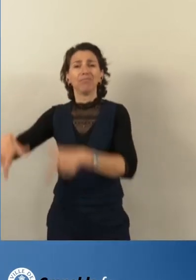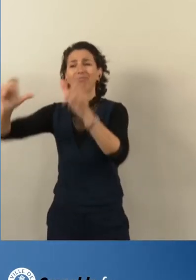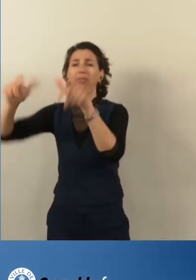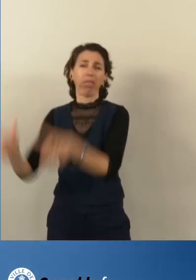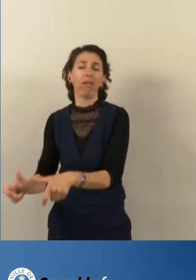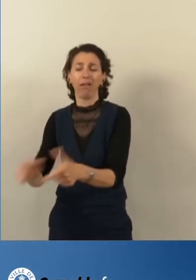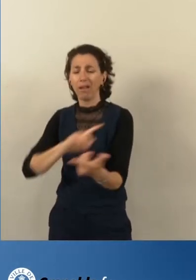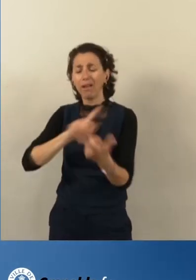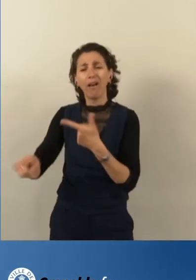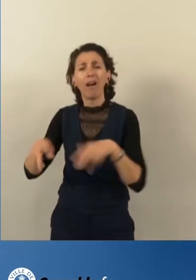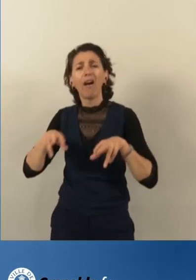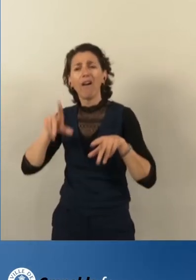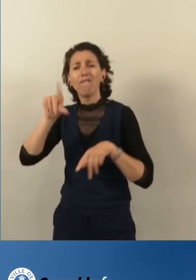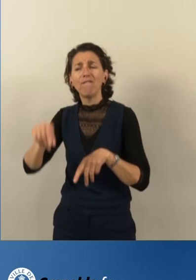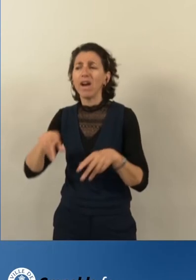vin